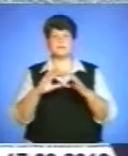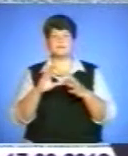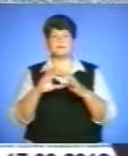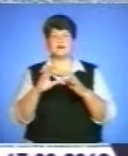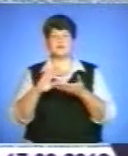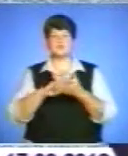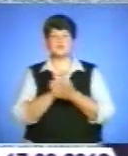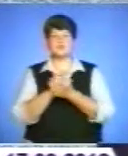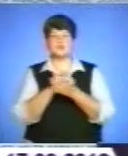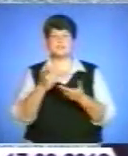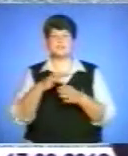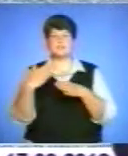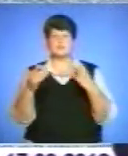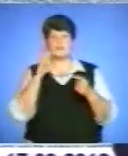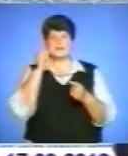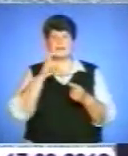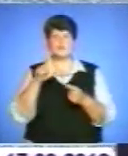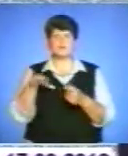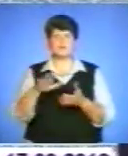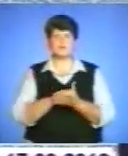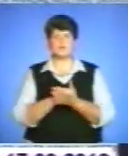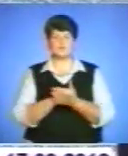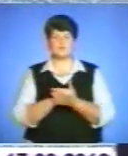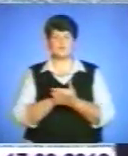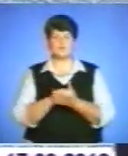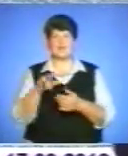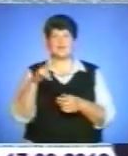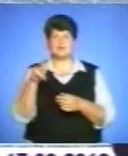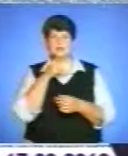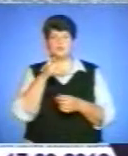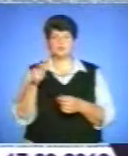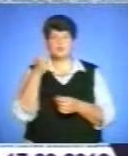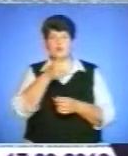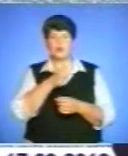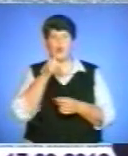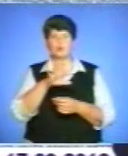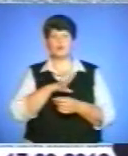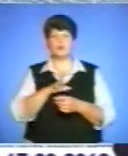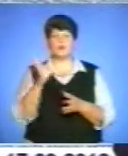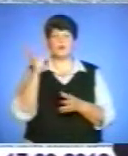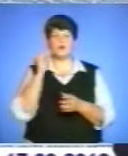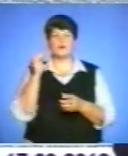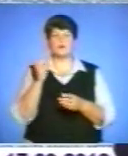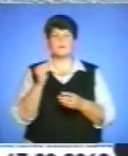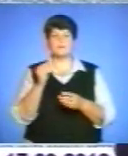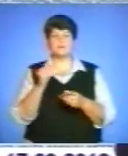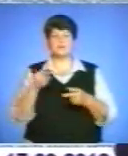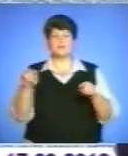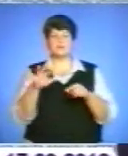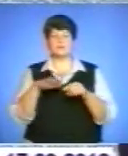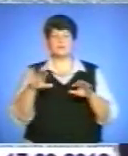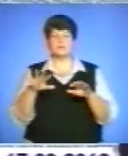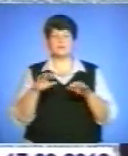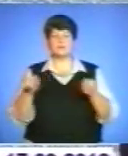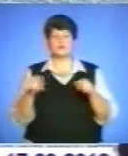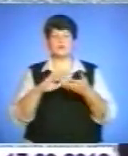Україною та Європейським Союзом. В липні поточного року було парафовано угоду про створення зони